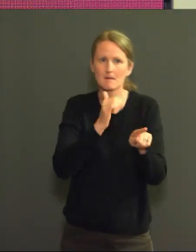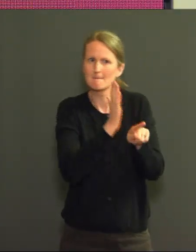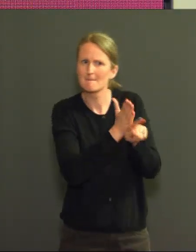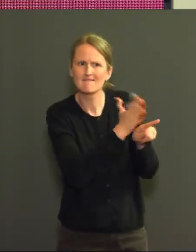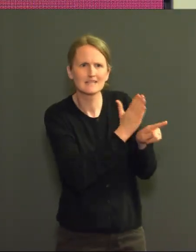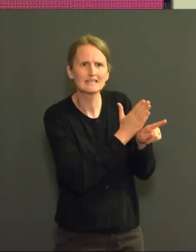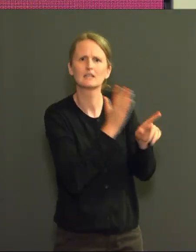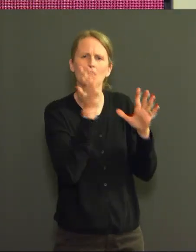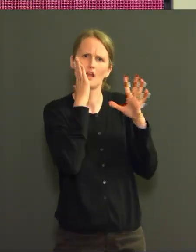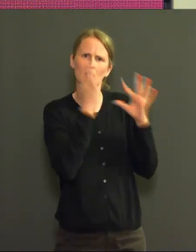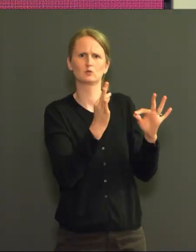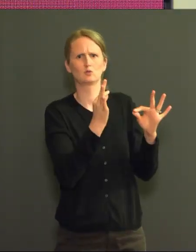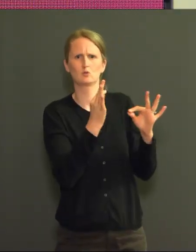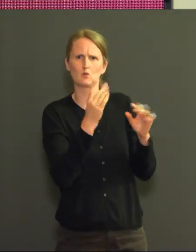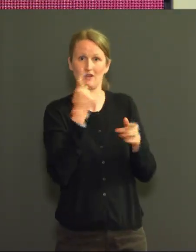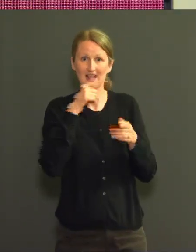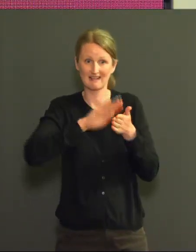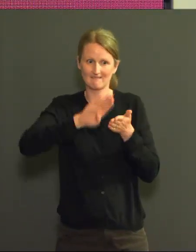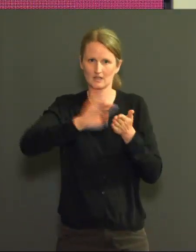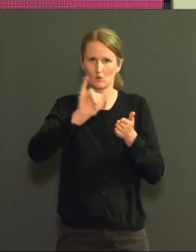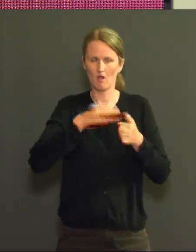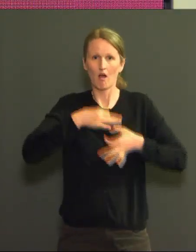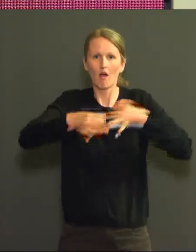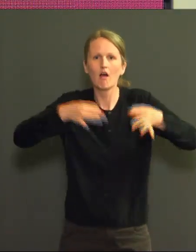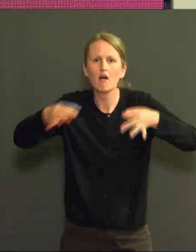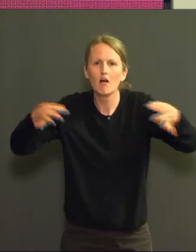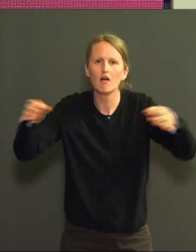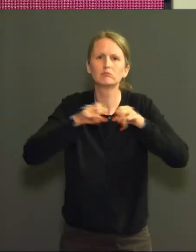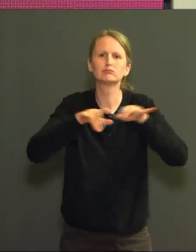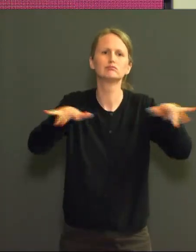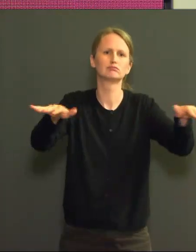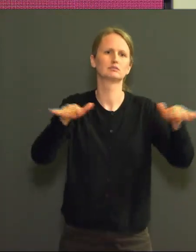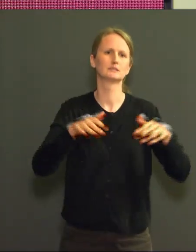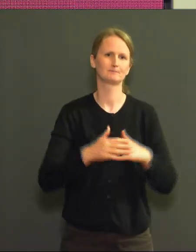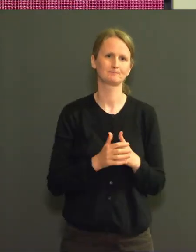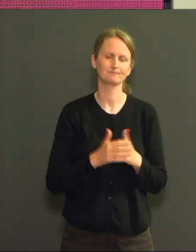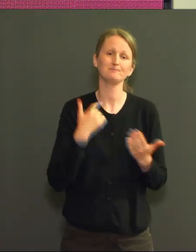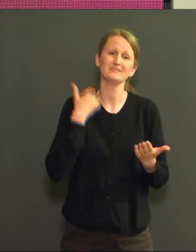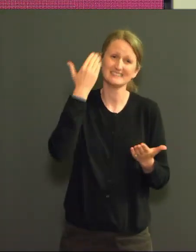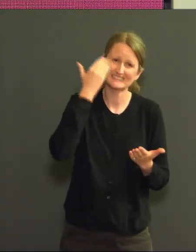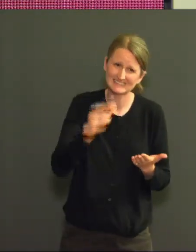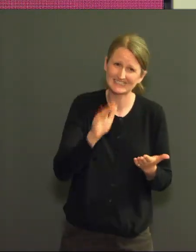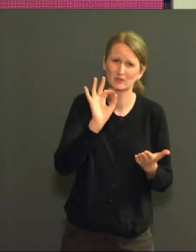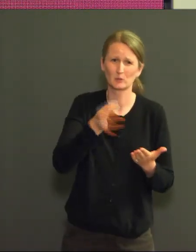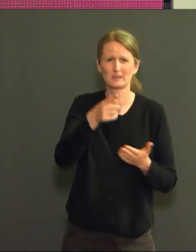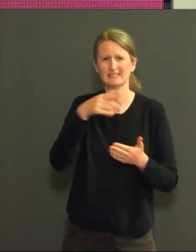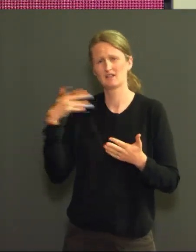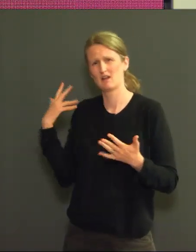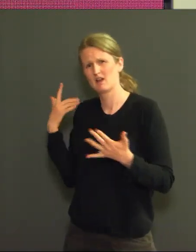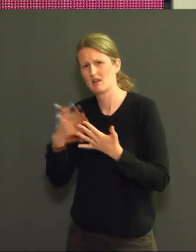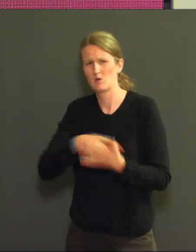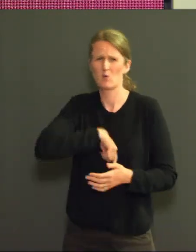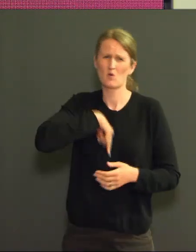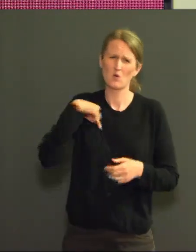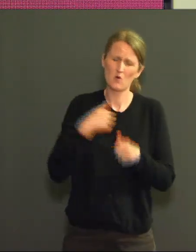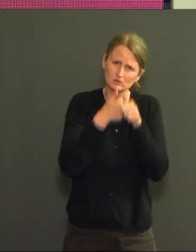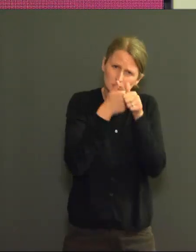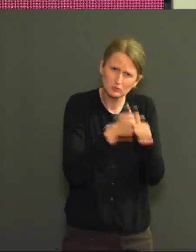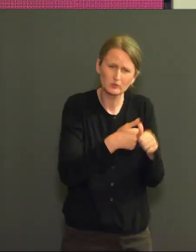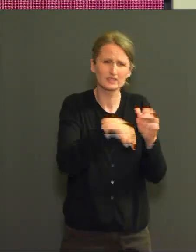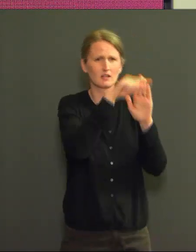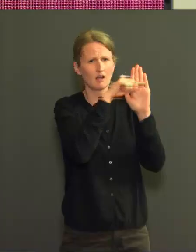base qu'on a appliquées pendant très longtemps ne vont donc pas disparaître du jour au lendemain. Certaines resteront peut-être, mais en tout cas, elles